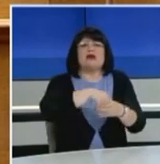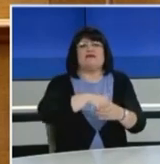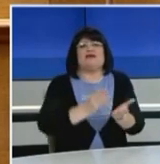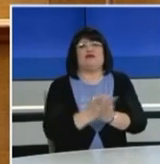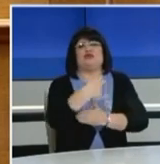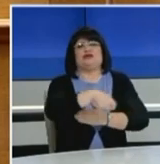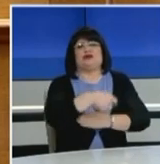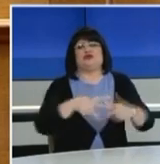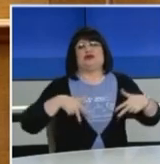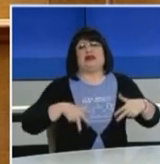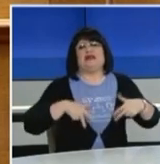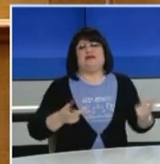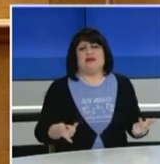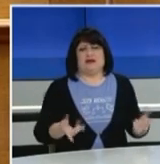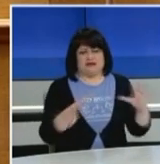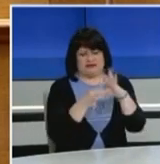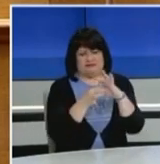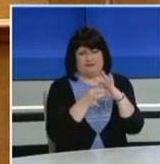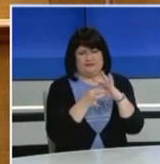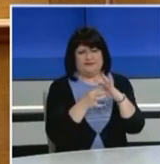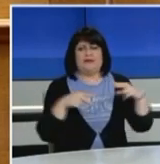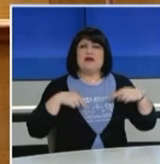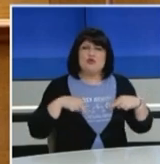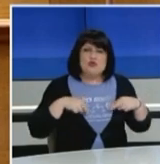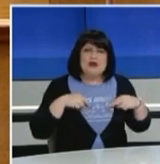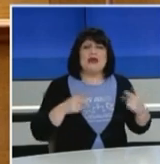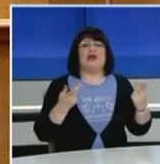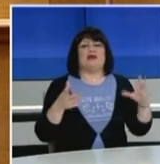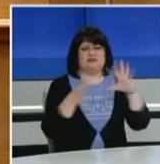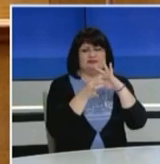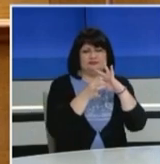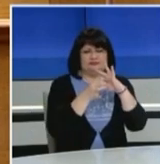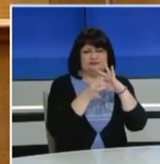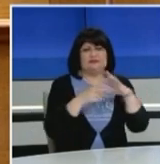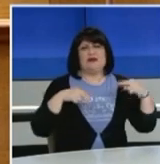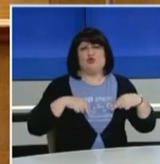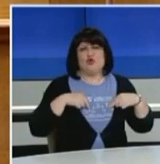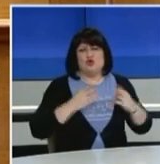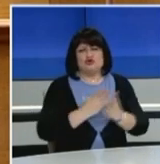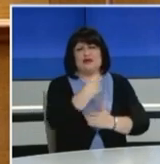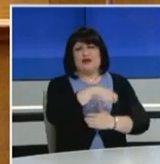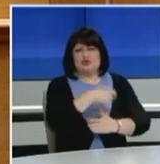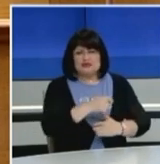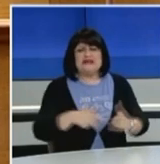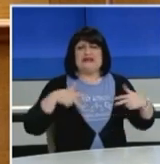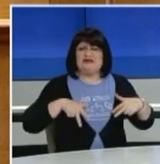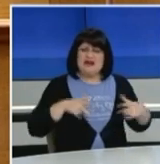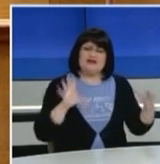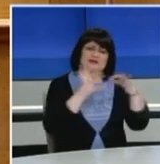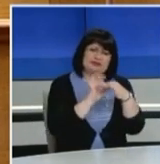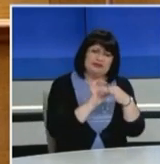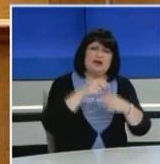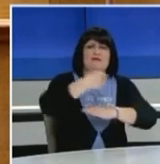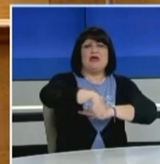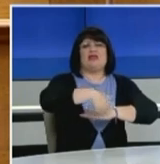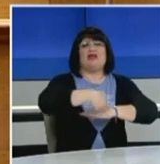Αντικειμενικά δημιουργούνται οι δεσμοί και δίνεται η δυνατότητα στον εκάστοτε υπουργό, στην εκάστοτε κυβέρνηση,